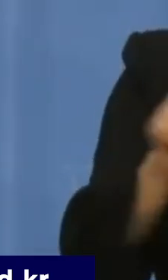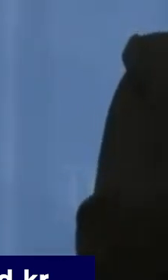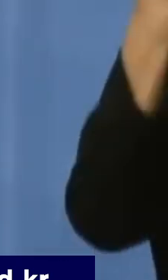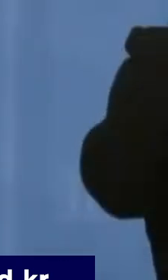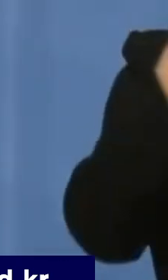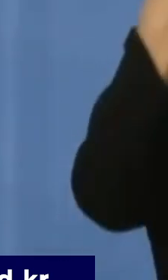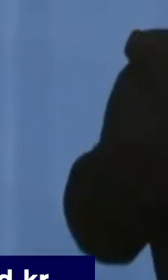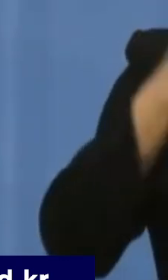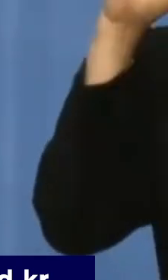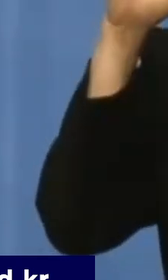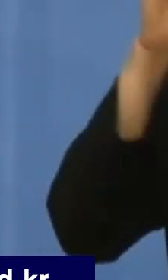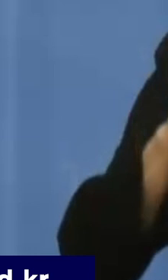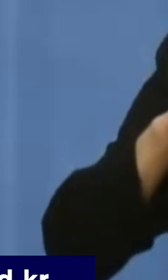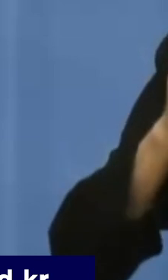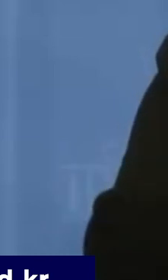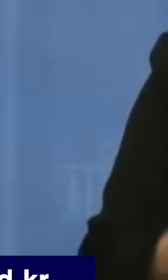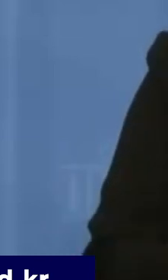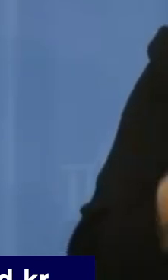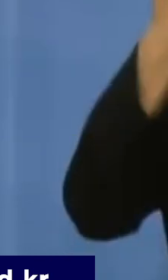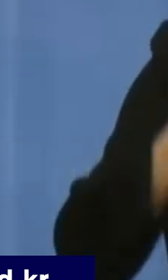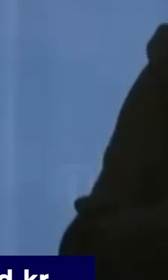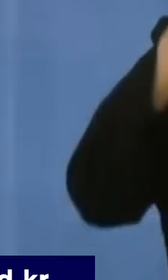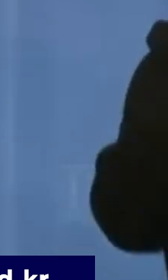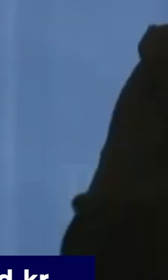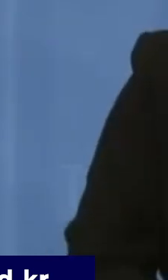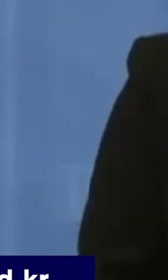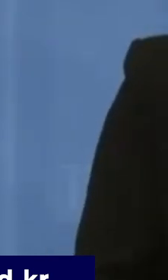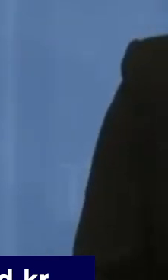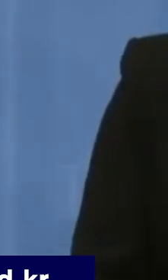수사에 찬성한다는 국민 여론은 과반을 훌쩍 넘었습니다.